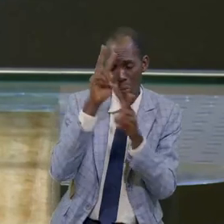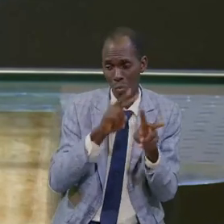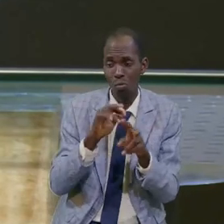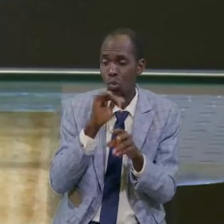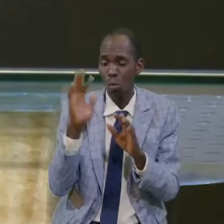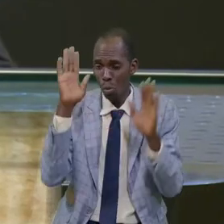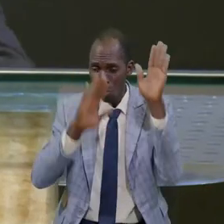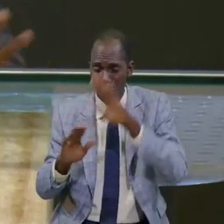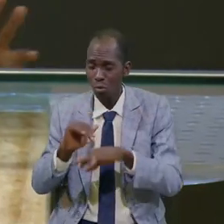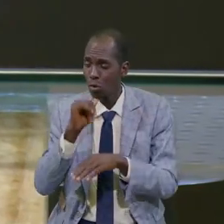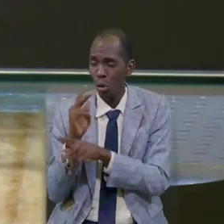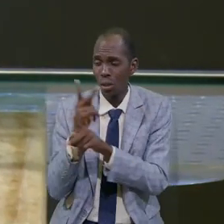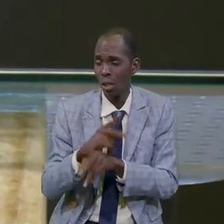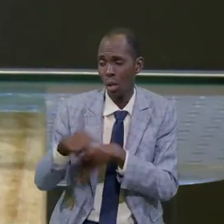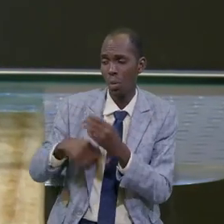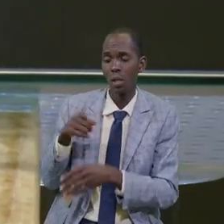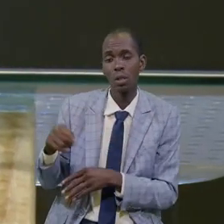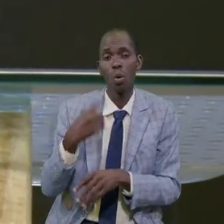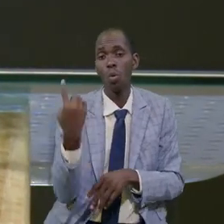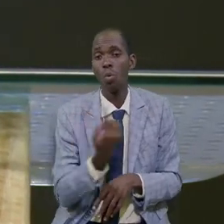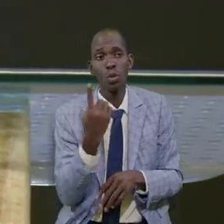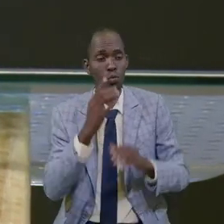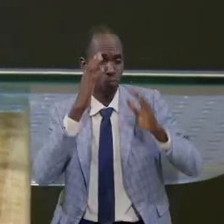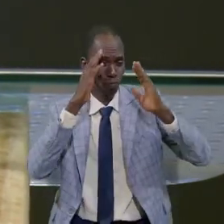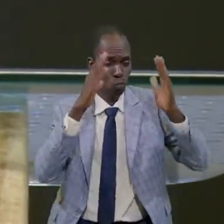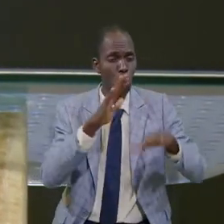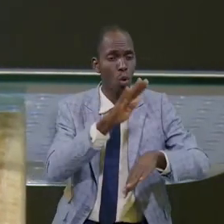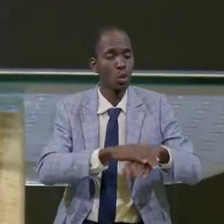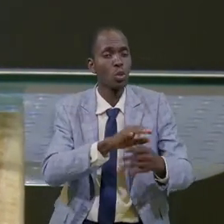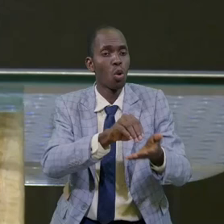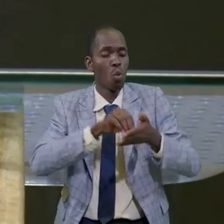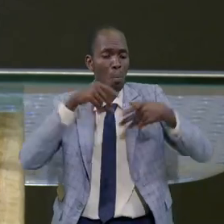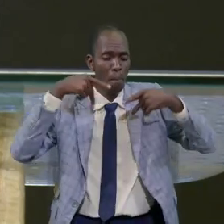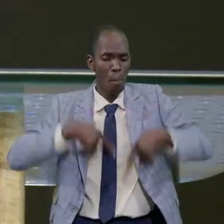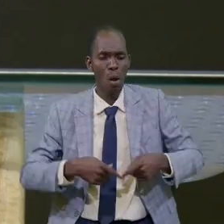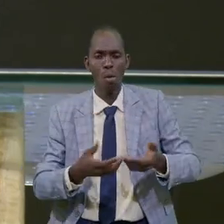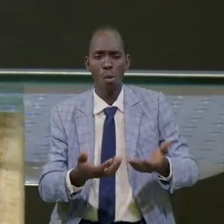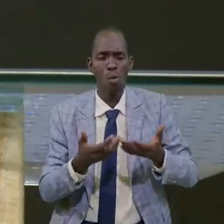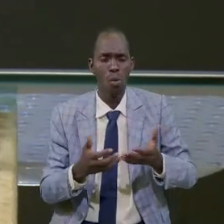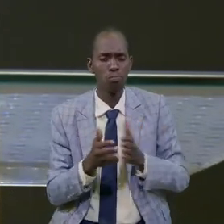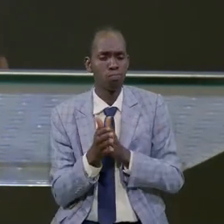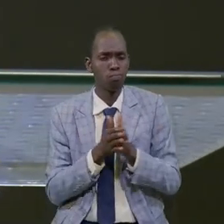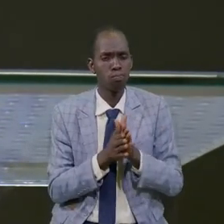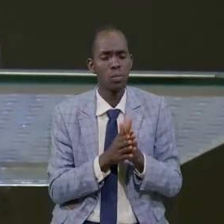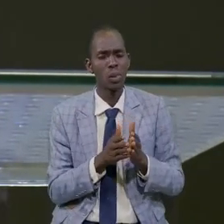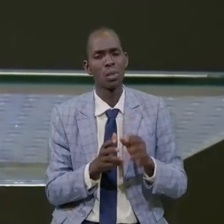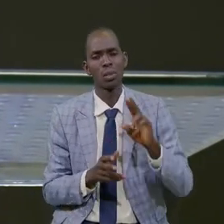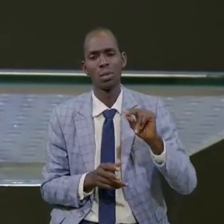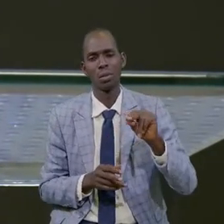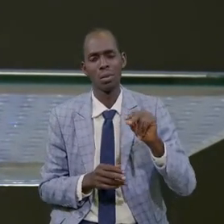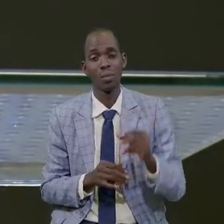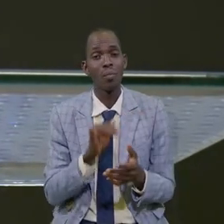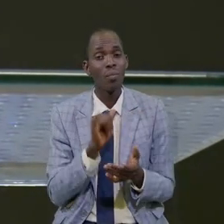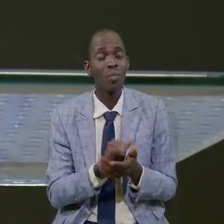au sujet de leur relation avec Dieu. Tout ce qui fait ton souci, c'est ton zèle. Ton souci, c'est ta passion. Il nous dit